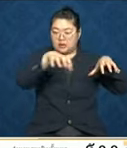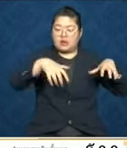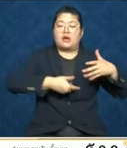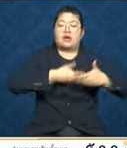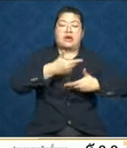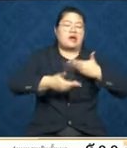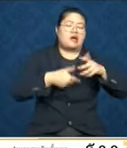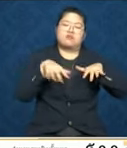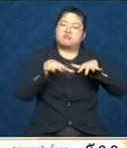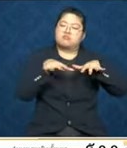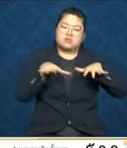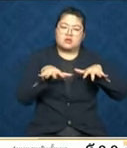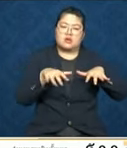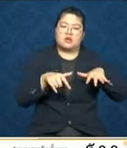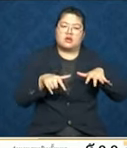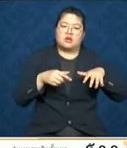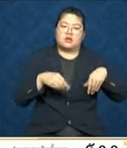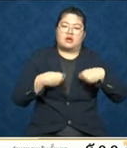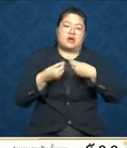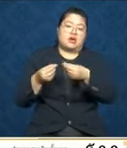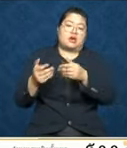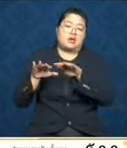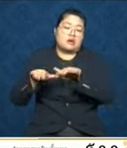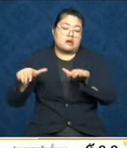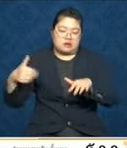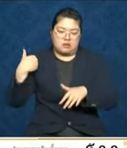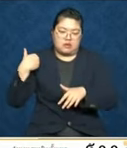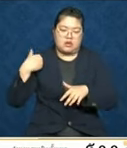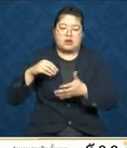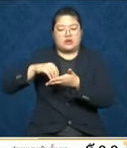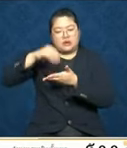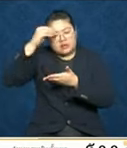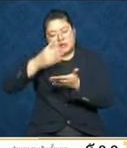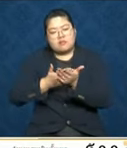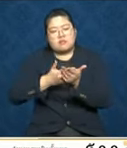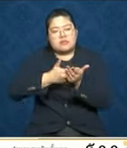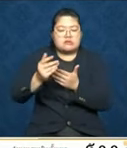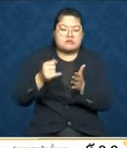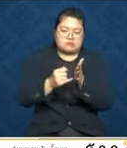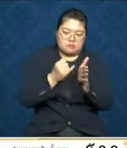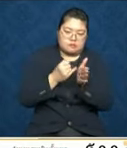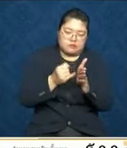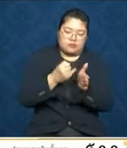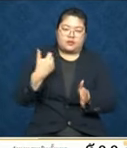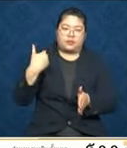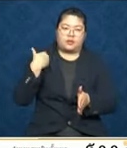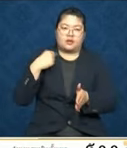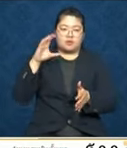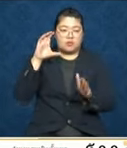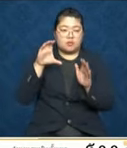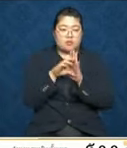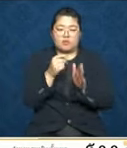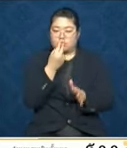กติพบเห็นได้ทั่วไปตามท้องถนนมีนักเรียนแวะเวียนไปซื้อหาได้อย่างง่ายดายจากภาพจะเป็นตัวอย่างร้าน